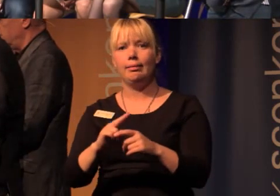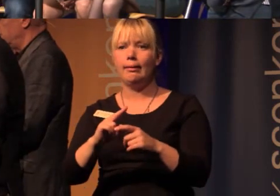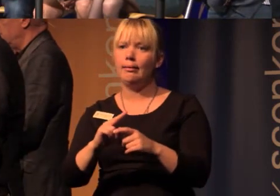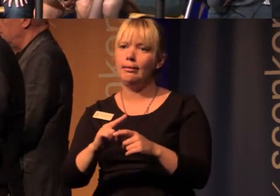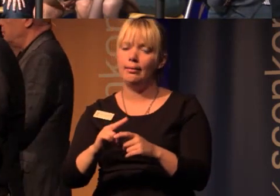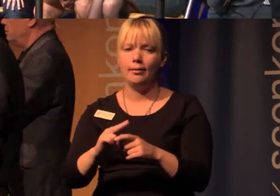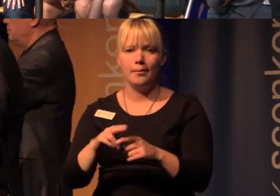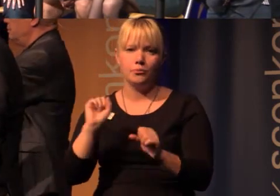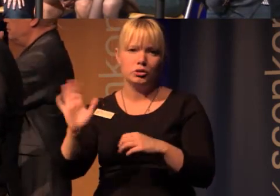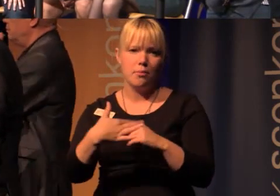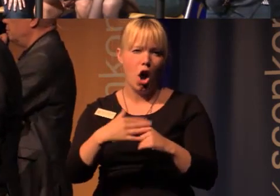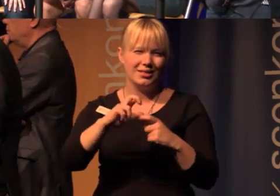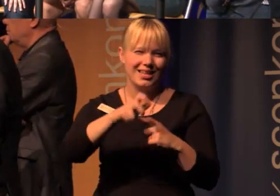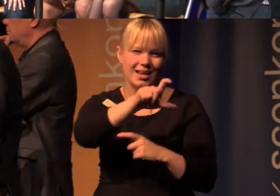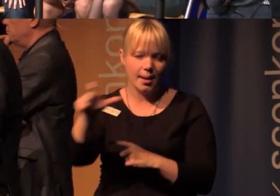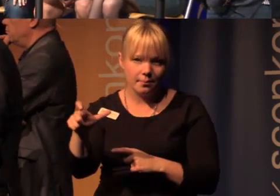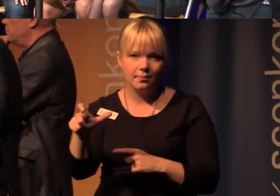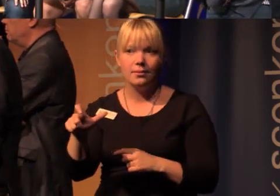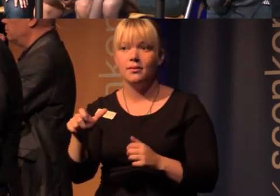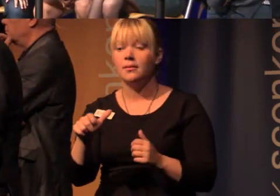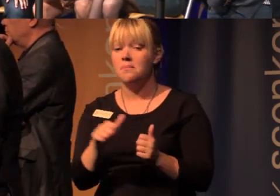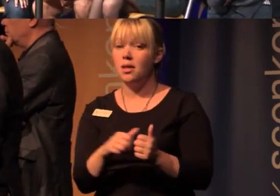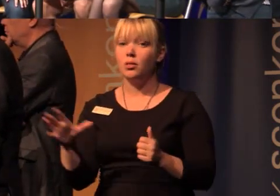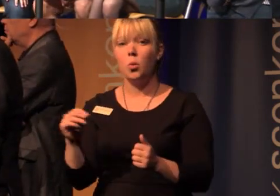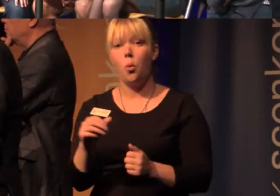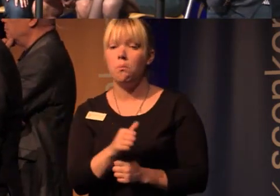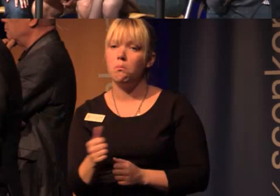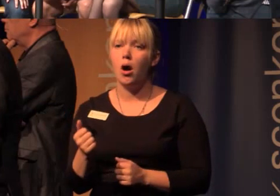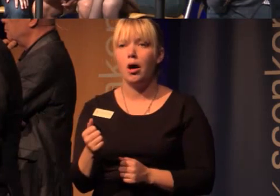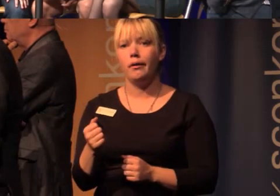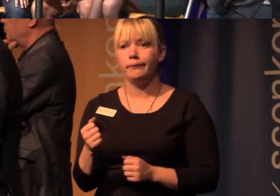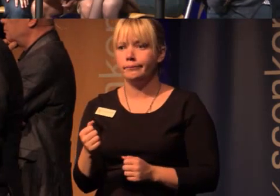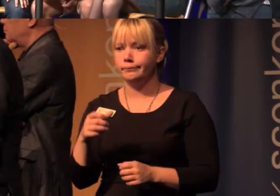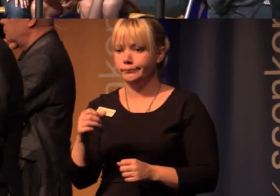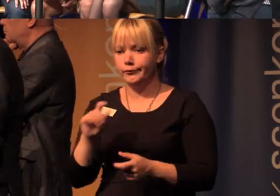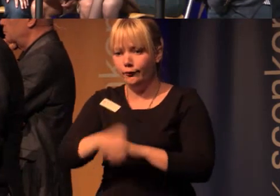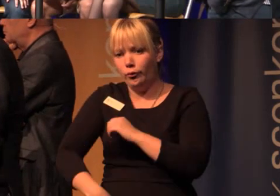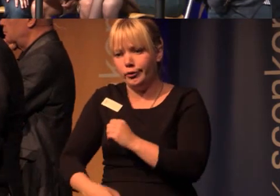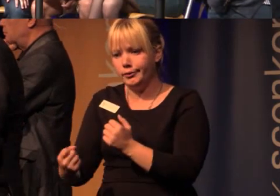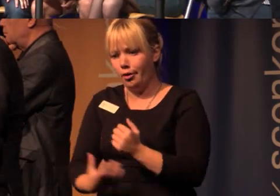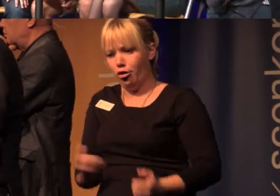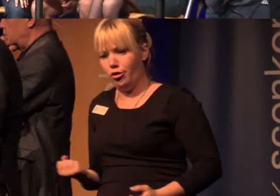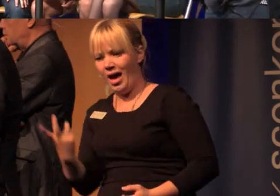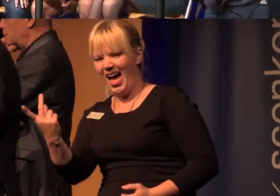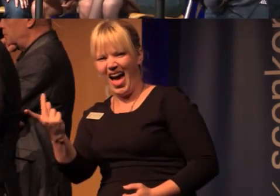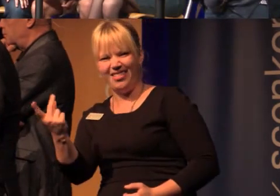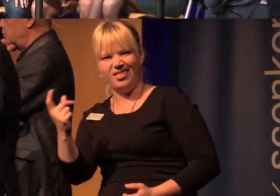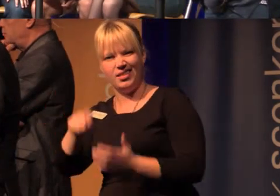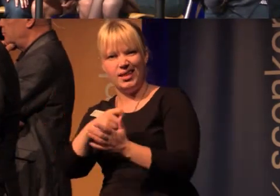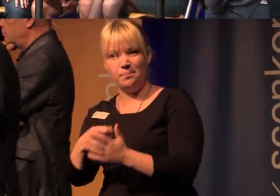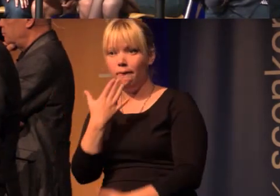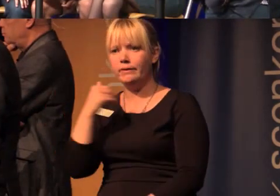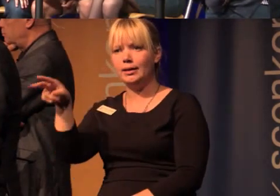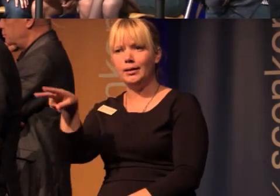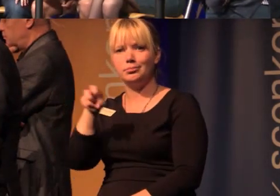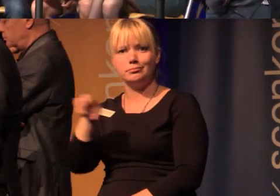ett kärnämne. Men det är populistiskt för att då måste man också titta på vilka timmar vi ska skära ner på istället. Och med tanke på hur situationen ser ut i